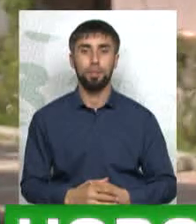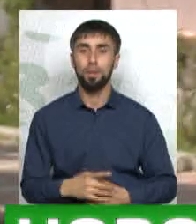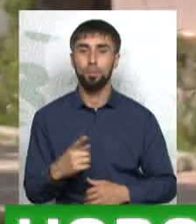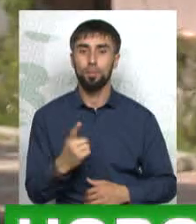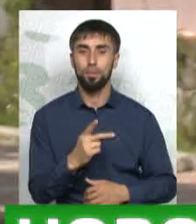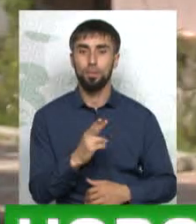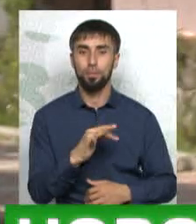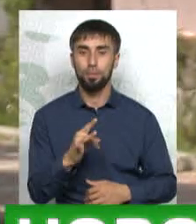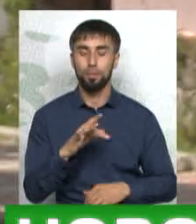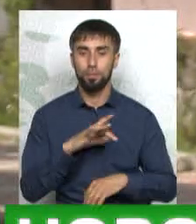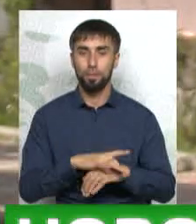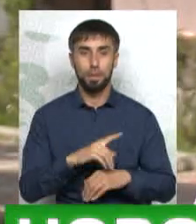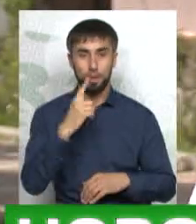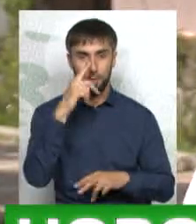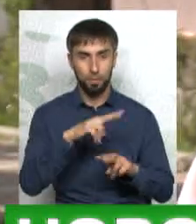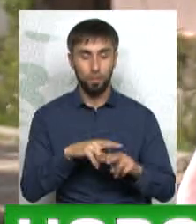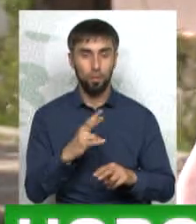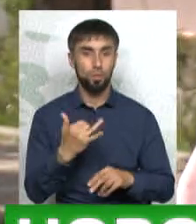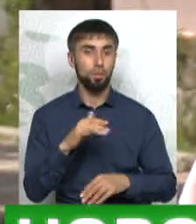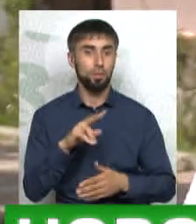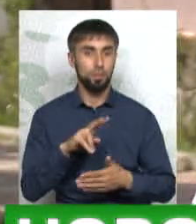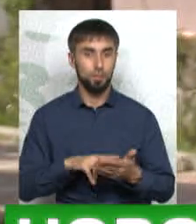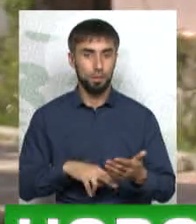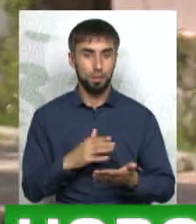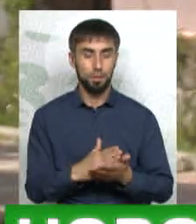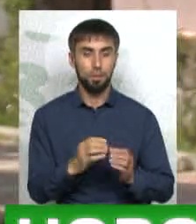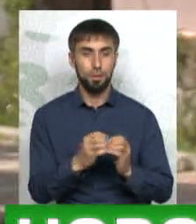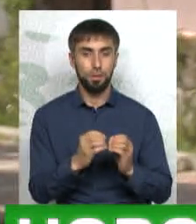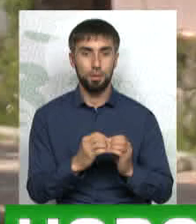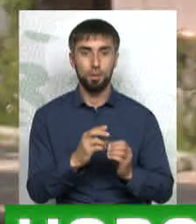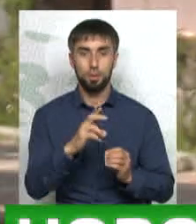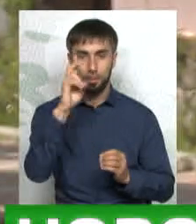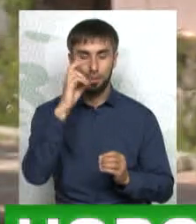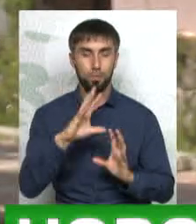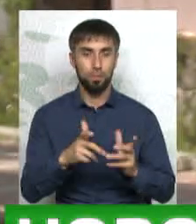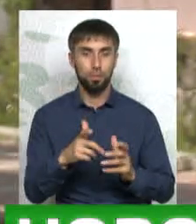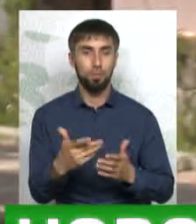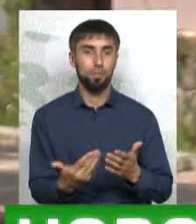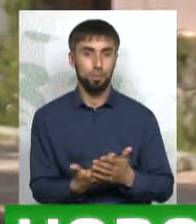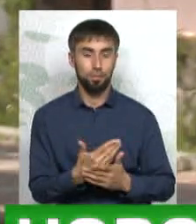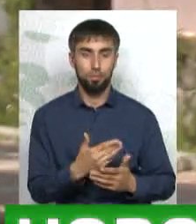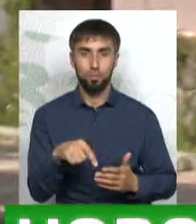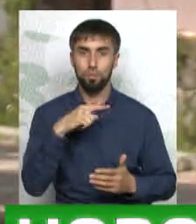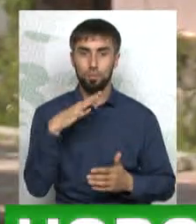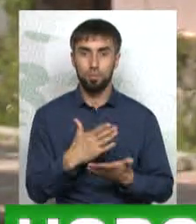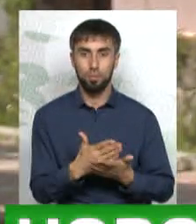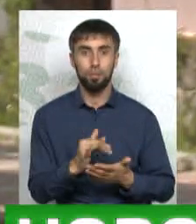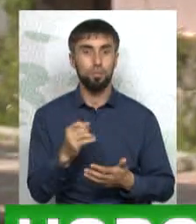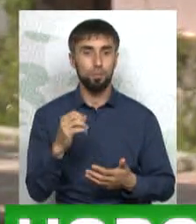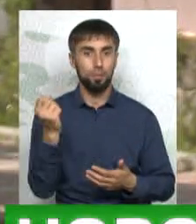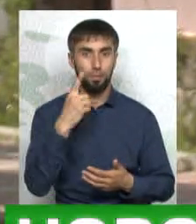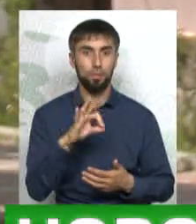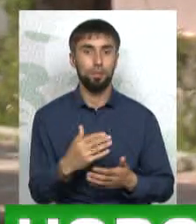Впервые кентавр обнаружили в Индии. Сегодня он зарегистрирован в более чем 10 странах мира. Добралась новая мутация и до России. Уже известно